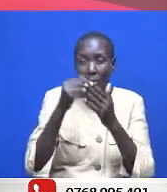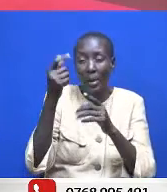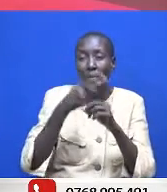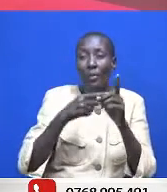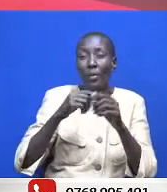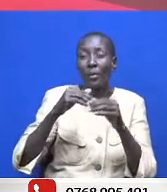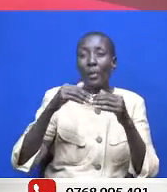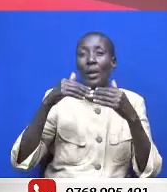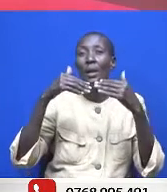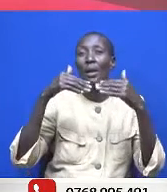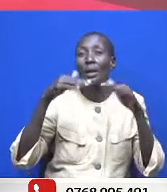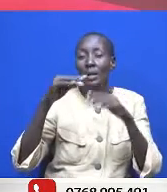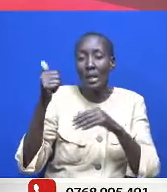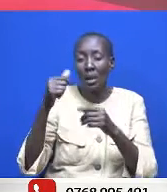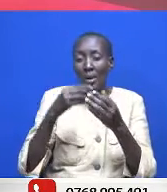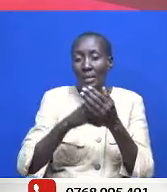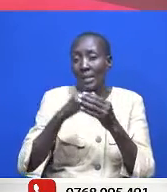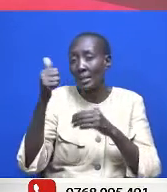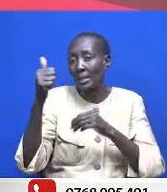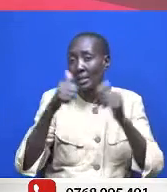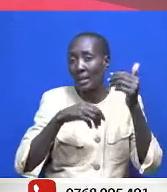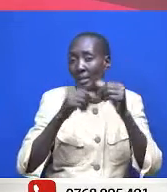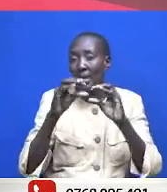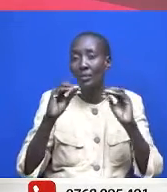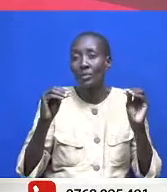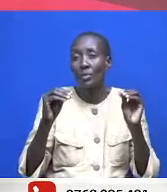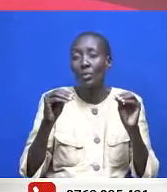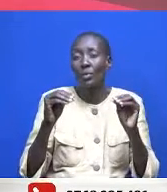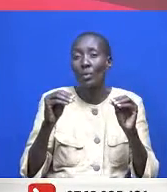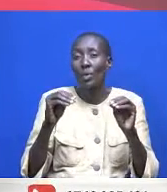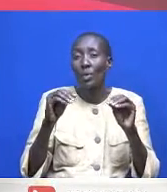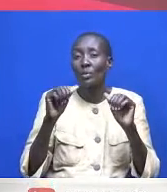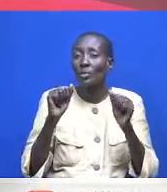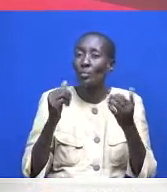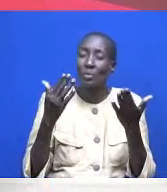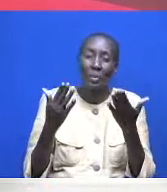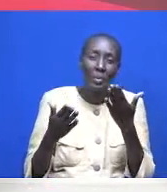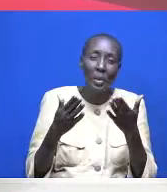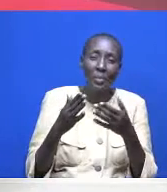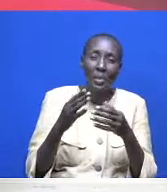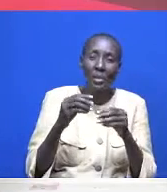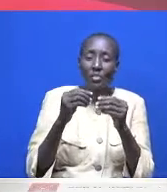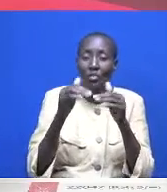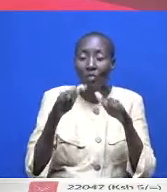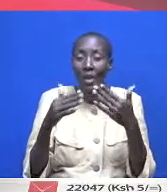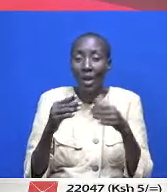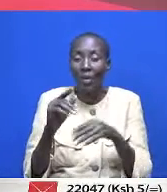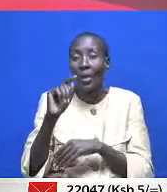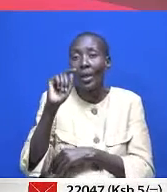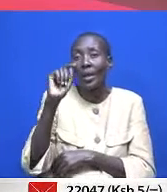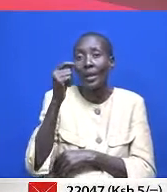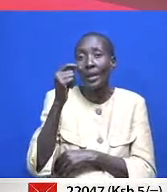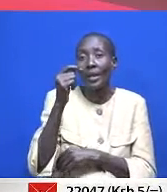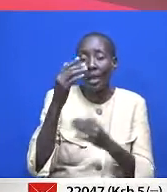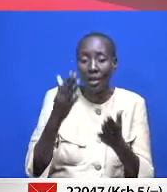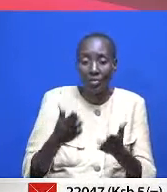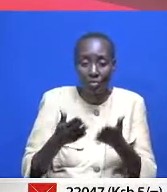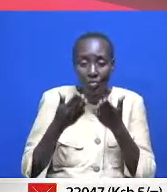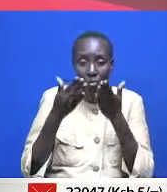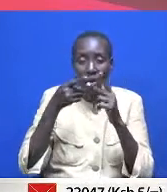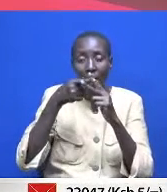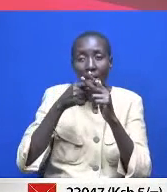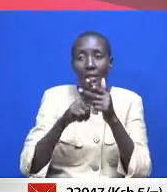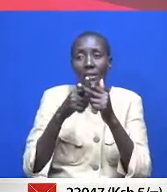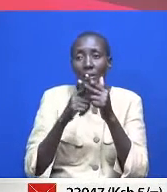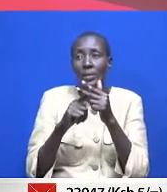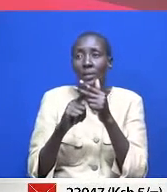lakini hatuuzi. Ndio. Hili sasa litaweza kuafikiwa vipi na nchi ya Kenya kuweza kukua kiviwanda? Unajua,